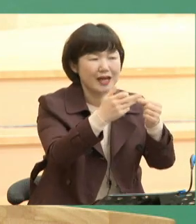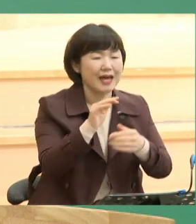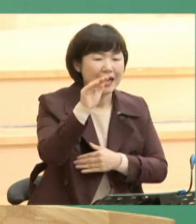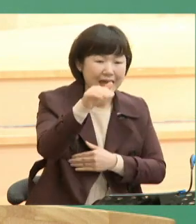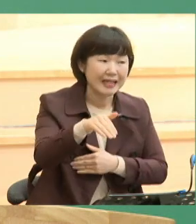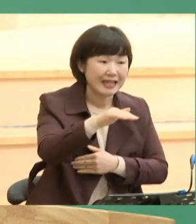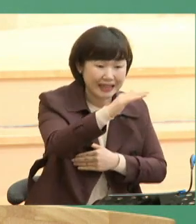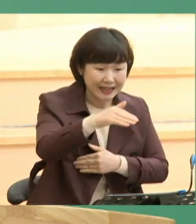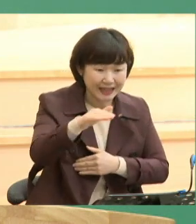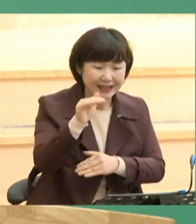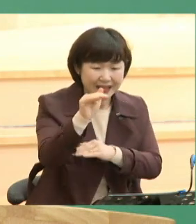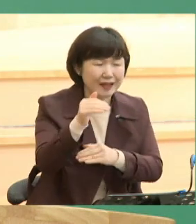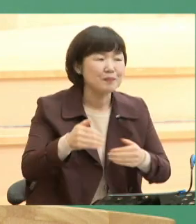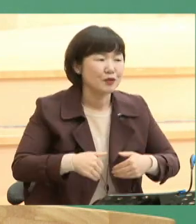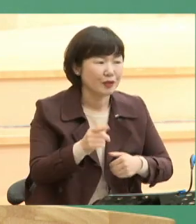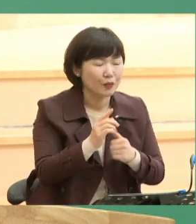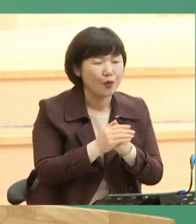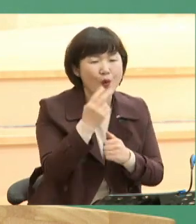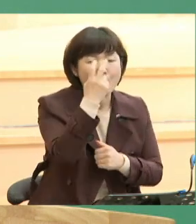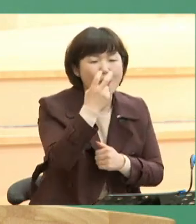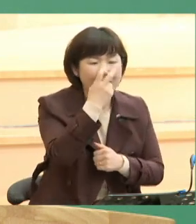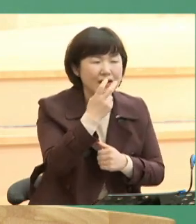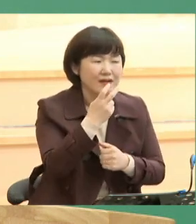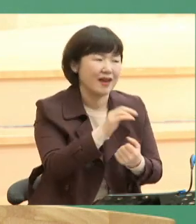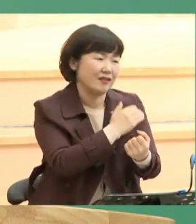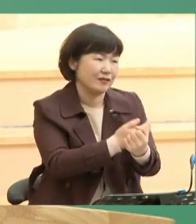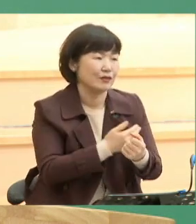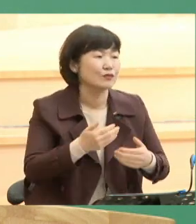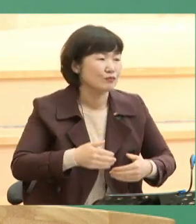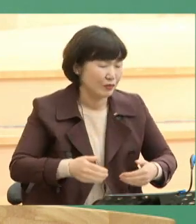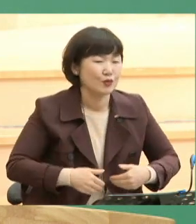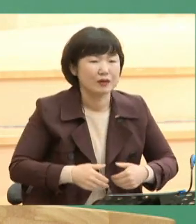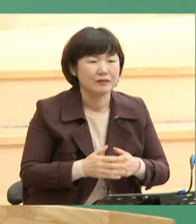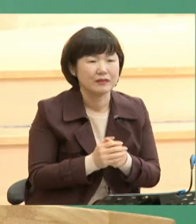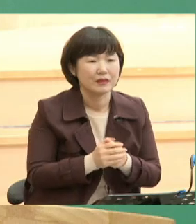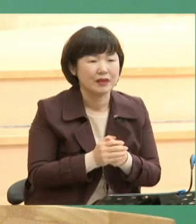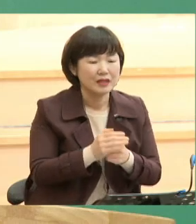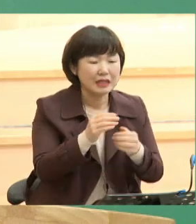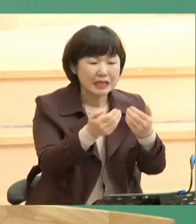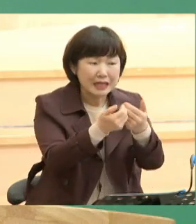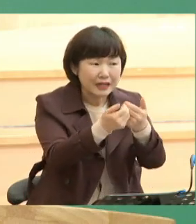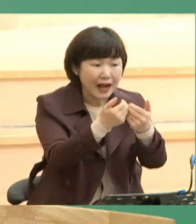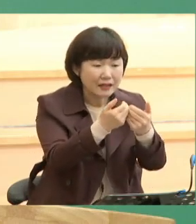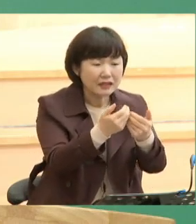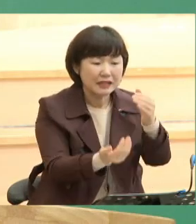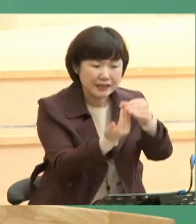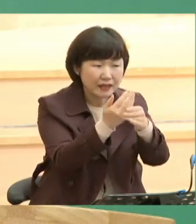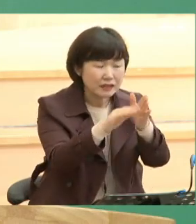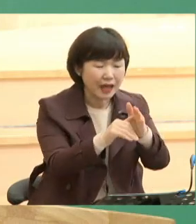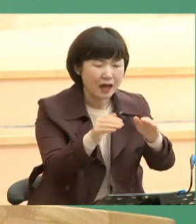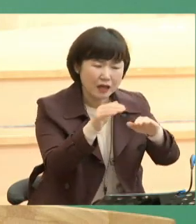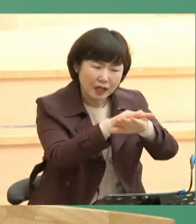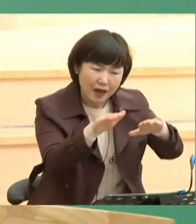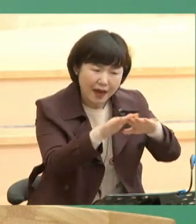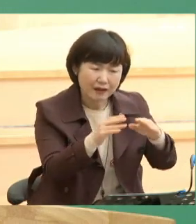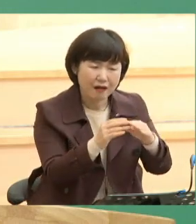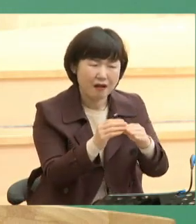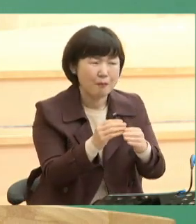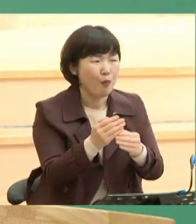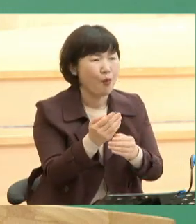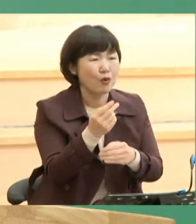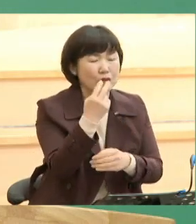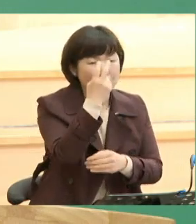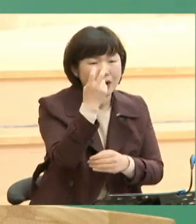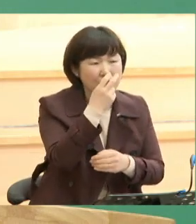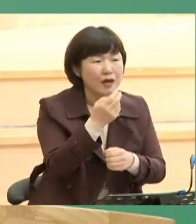관리가 중요하다 까 말입니까 여러분 왜 갈등관리 괄 등이 어떤 조율 이런게 중요하냐 하면 요즘은 그런